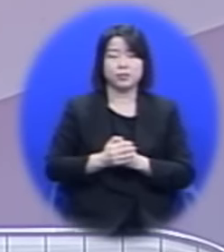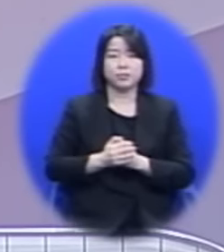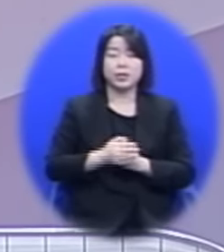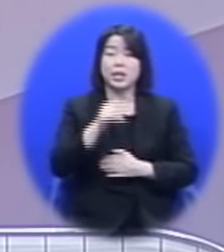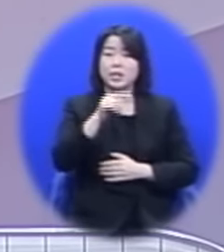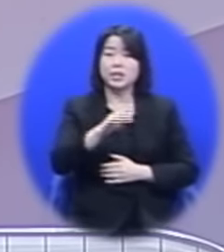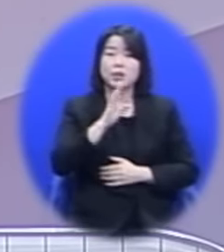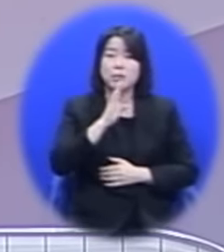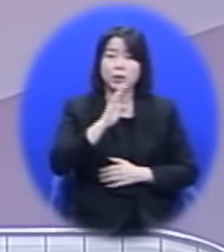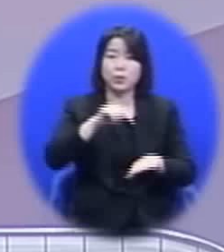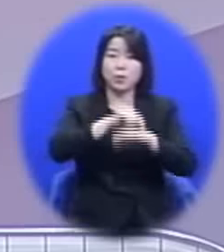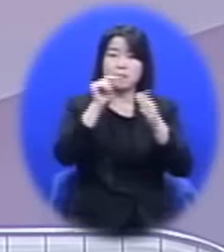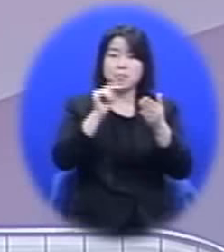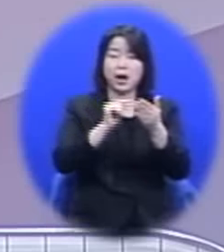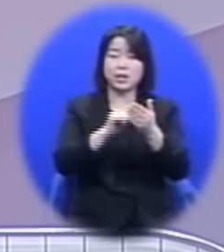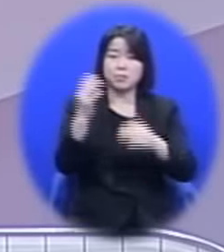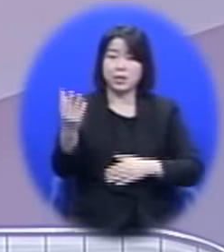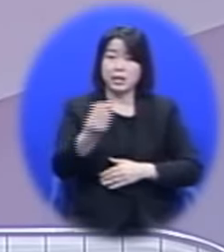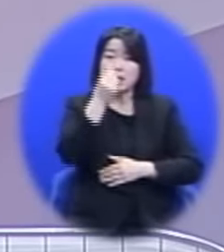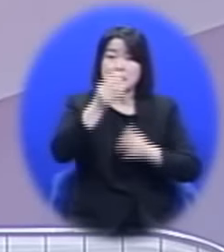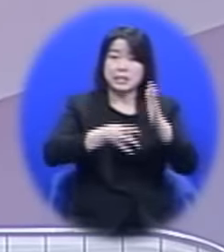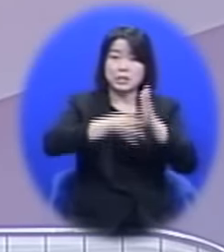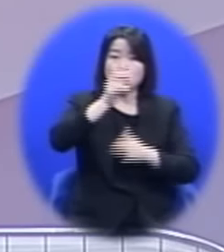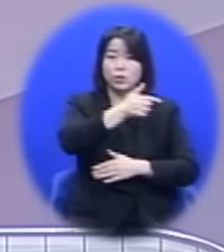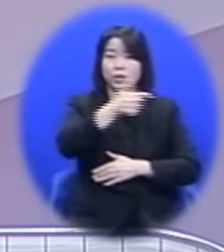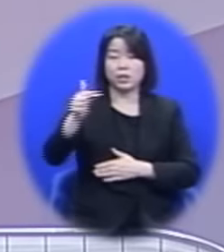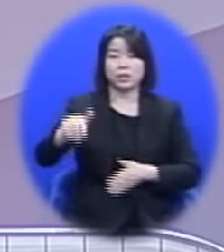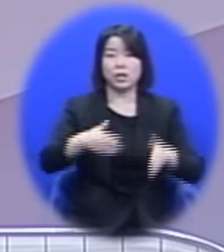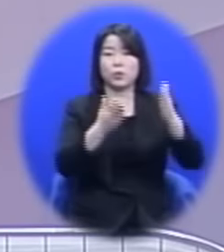그게 바로 마음의 시온의 대로가 없는 사람이에요.